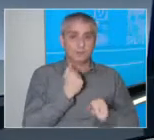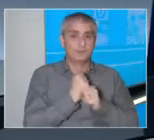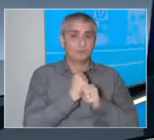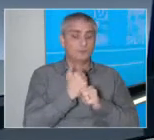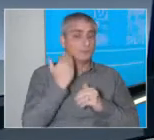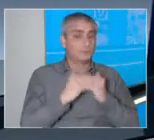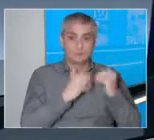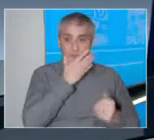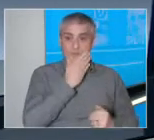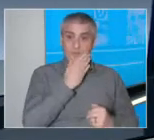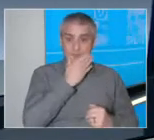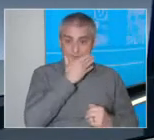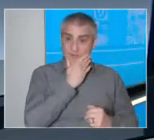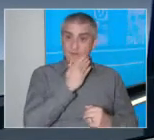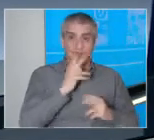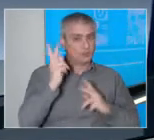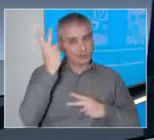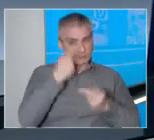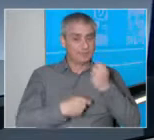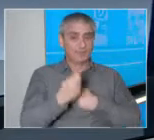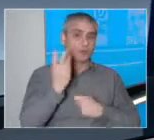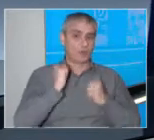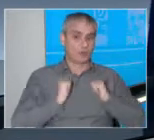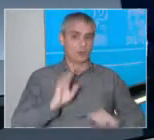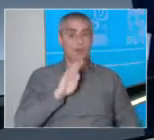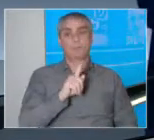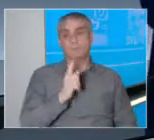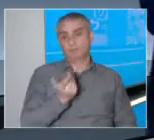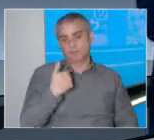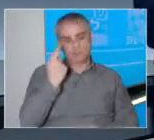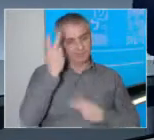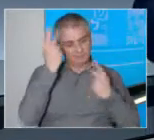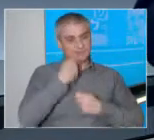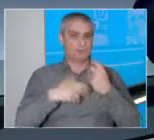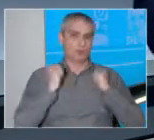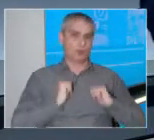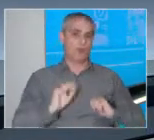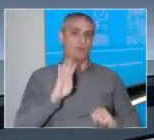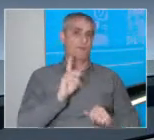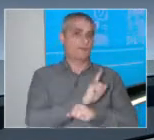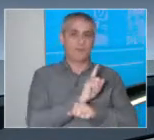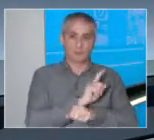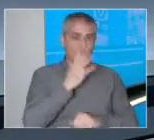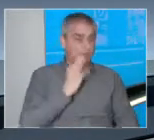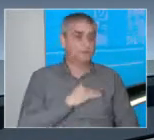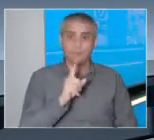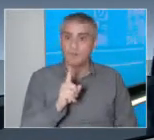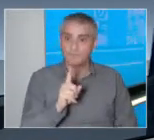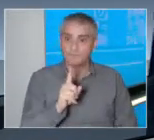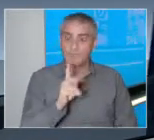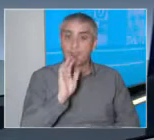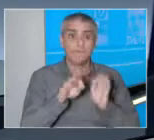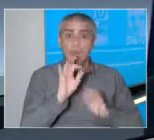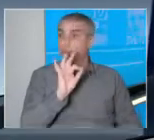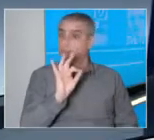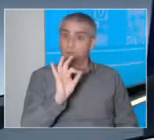לכך בסופו של דבר, להתבצר. שתהיה עסקת טיעון יותר נוחה. לנתניהו. לא, שתהיה עסקת טיעון יותר נוחה. כן, כן. בינתיים אנחנו... שים לב אגב. לפני... הפרקליטים